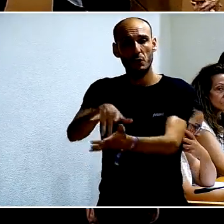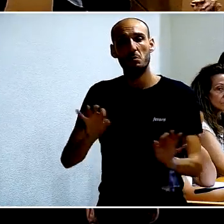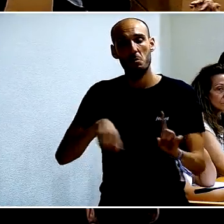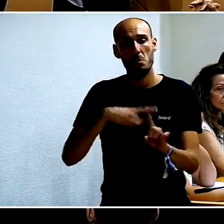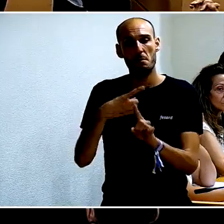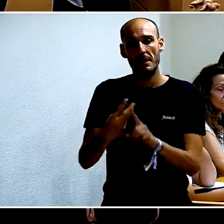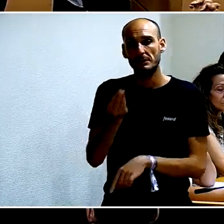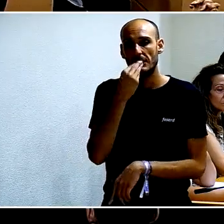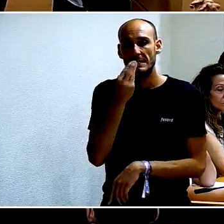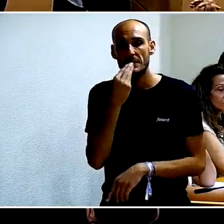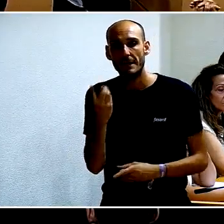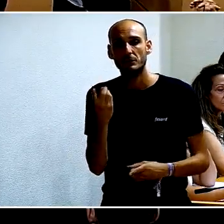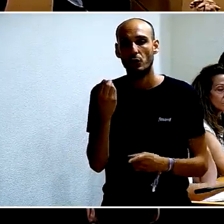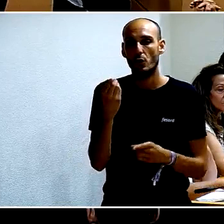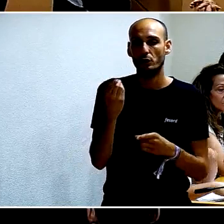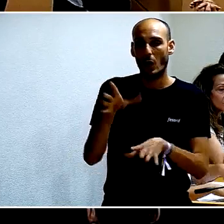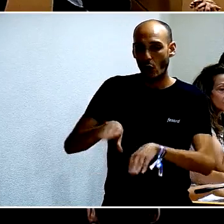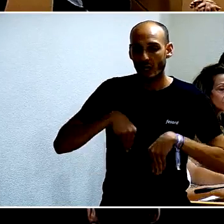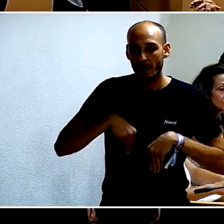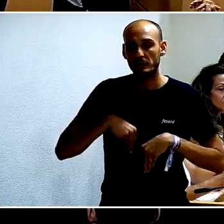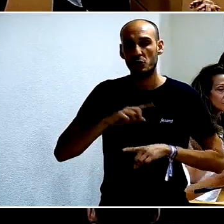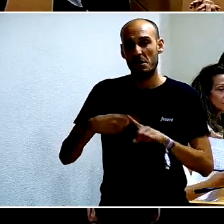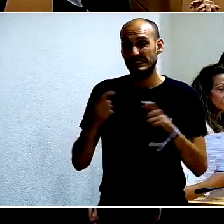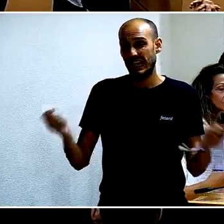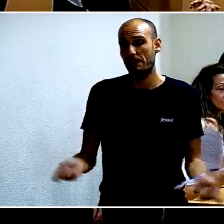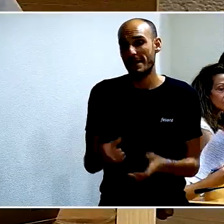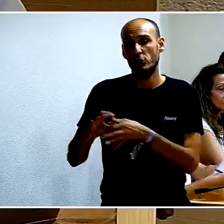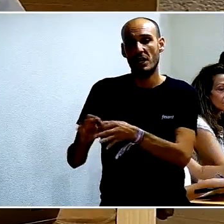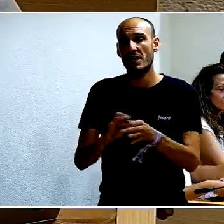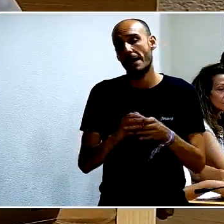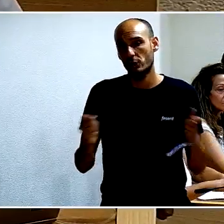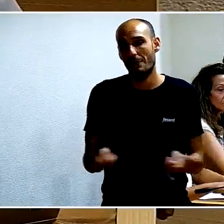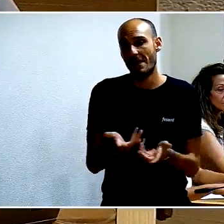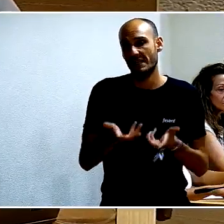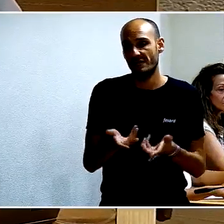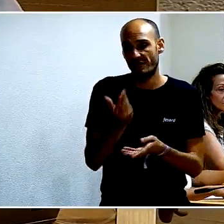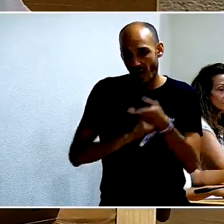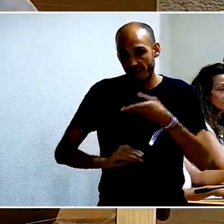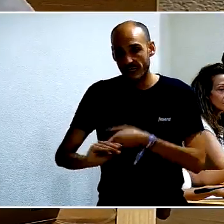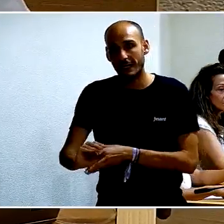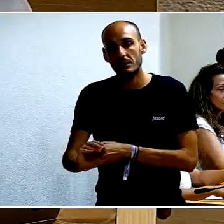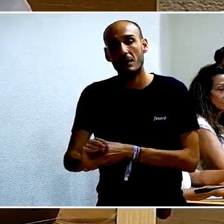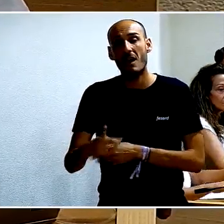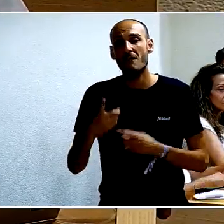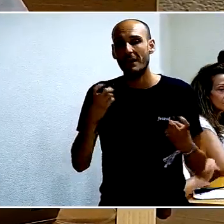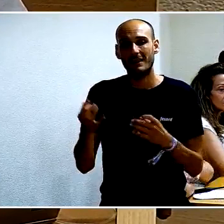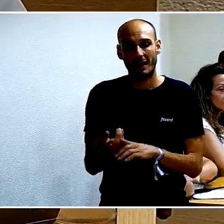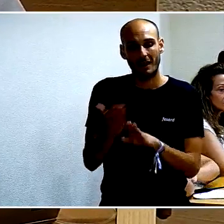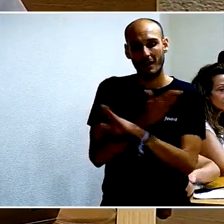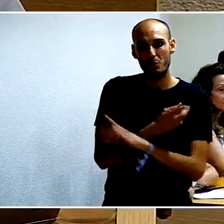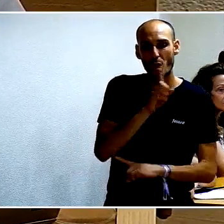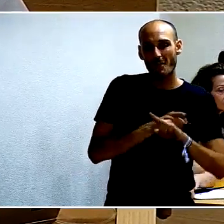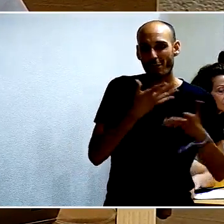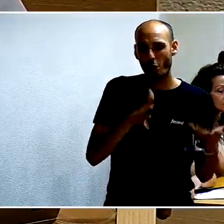i campanyes solidàries i benèfiques, hi ha que cometre el problema en l'origen. L'origen, que és com s'ha explicat